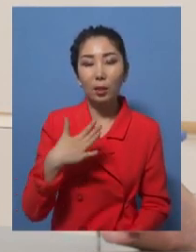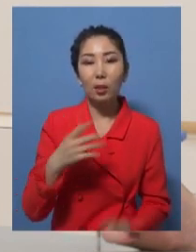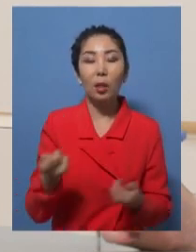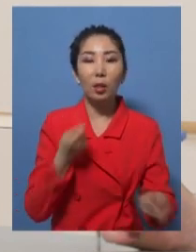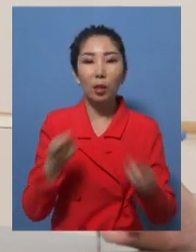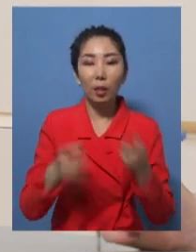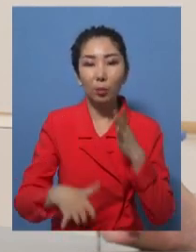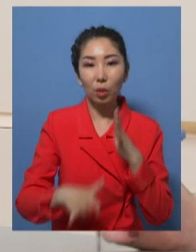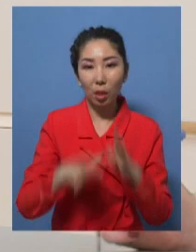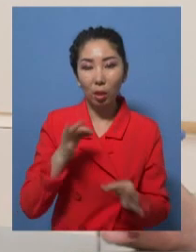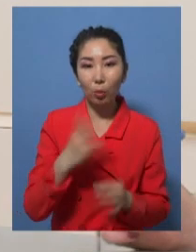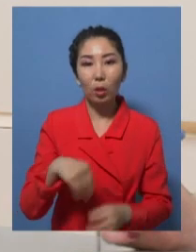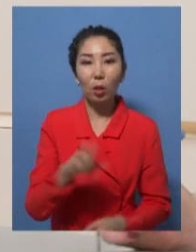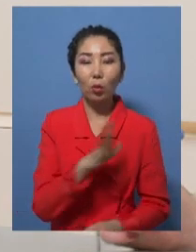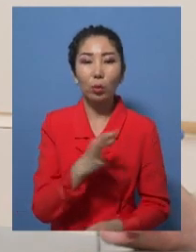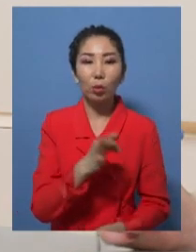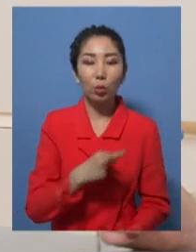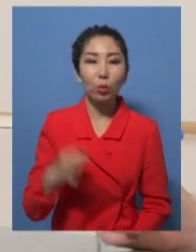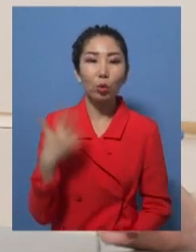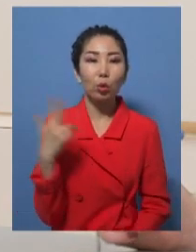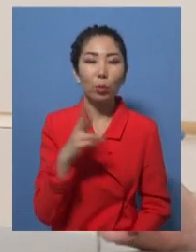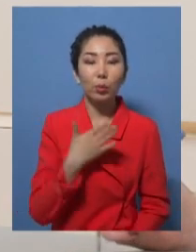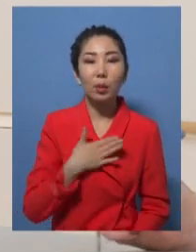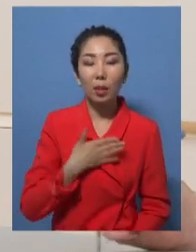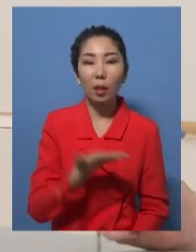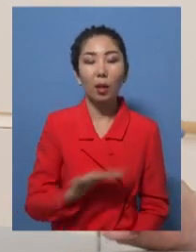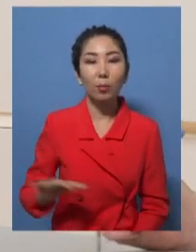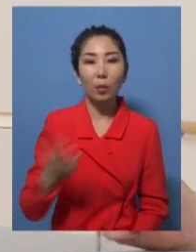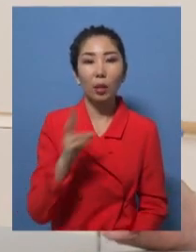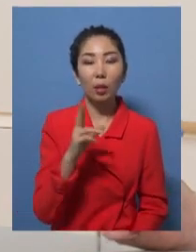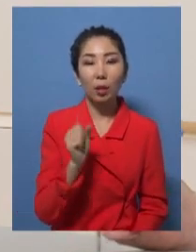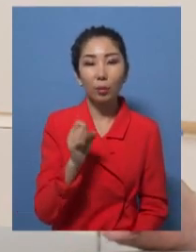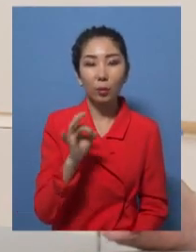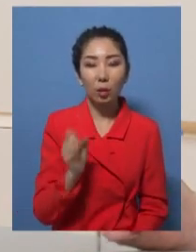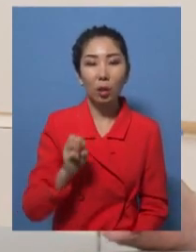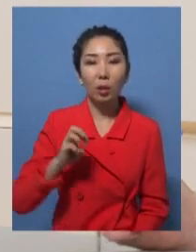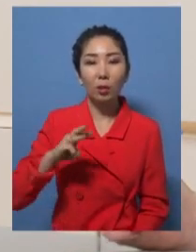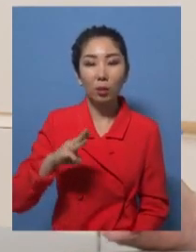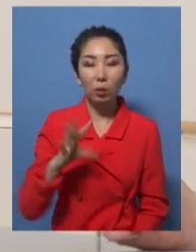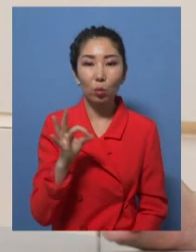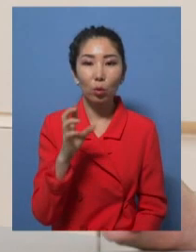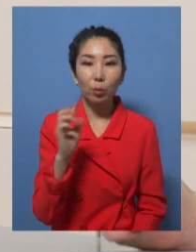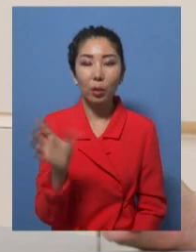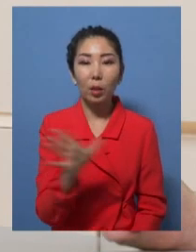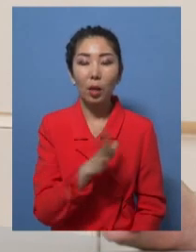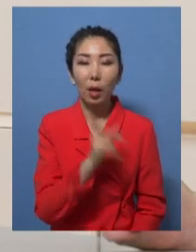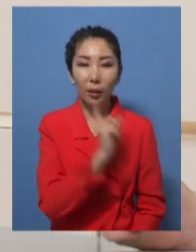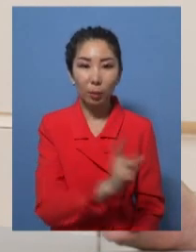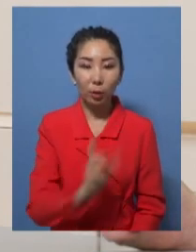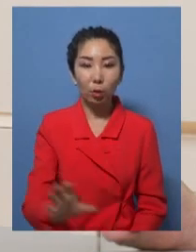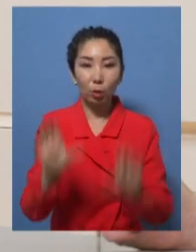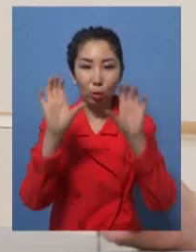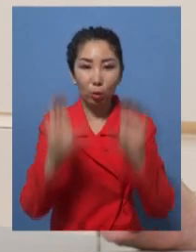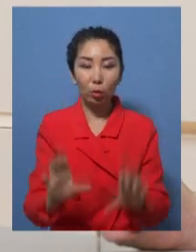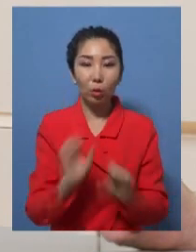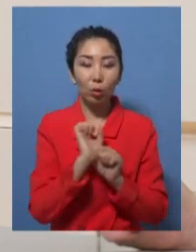болса, оның облыста үшеуі болса, оның біреуі бізде Қаратөбе ауданында. Биылғы жылы осы азаматтардың конституциялық